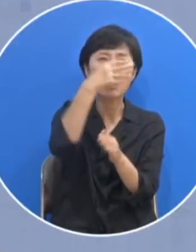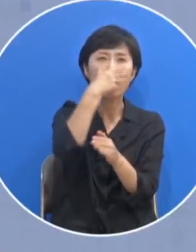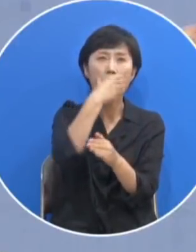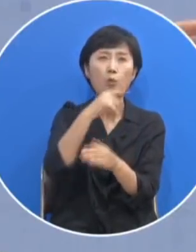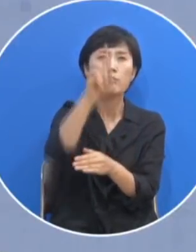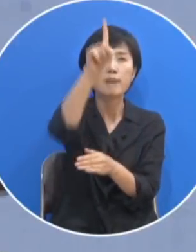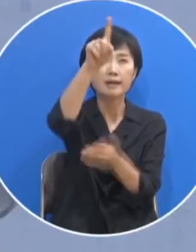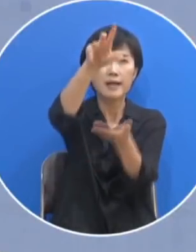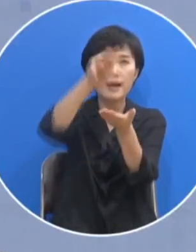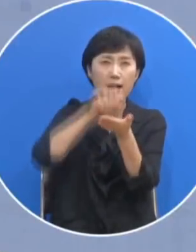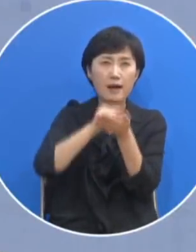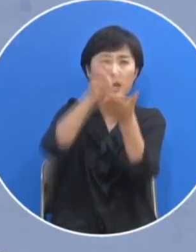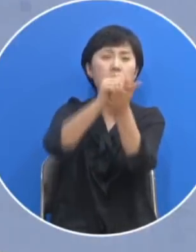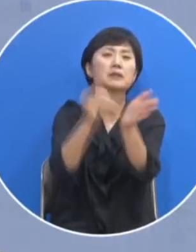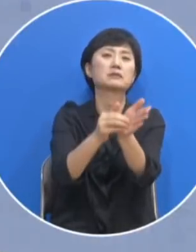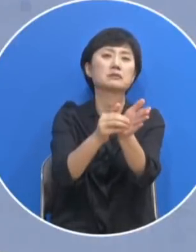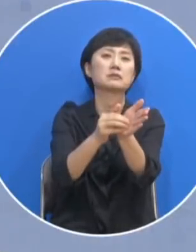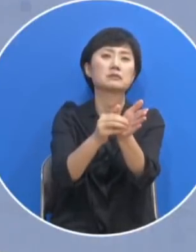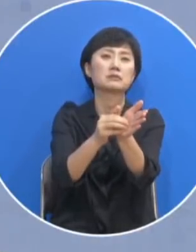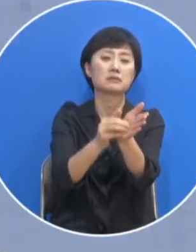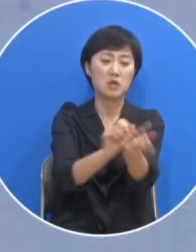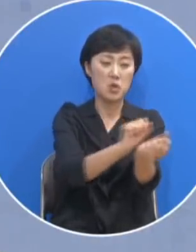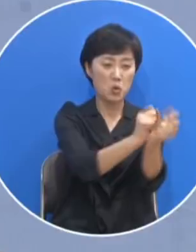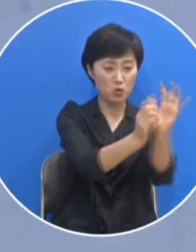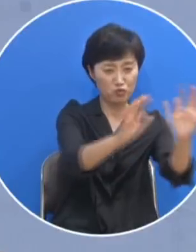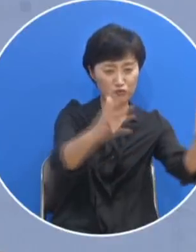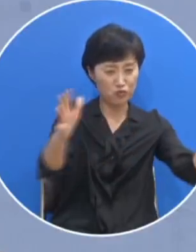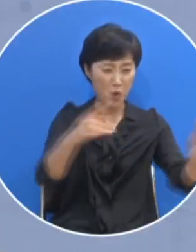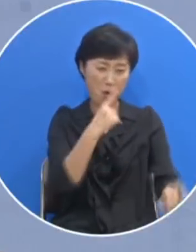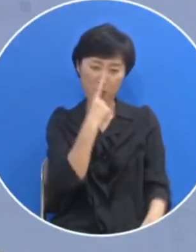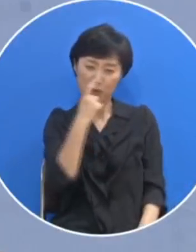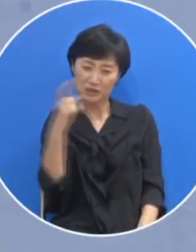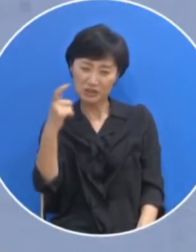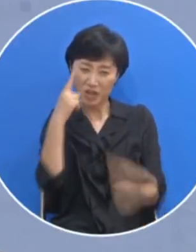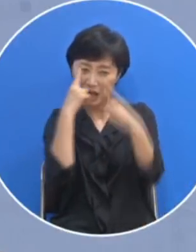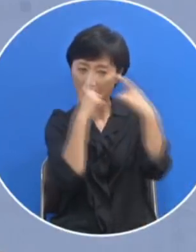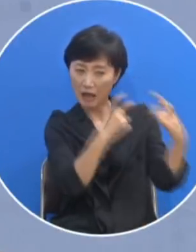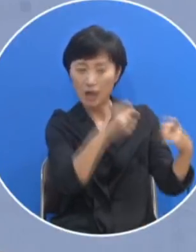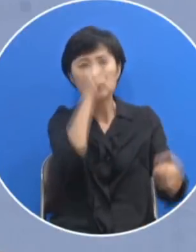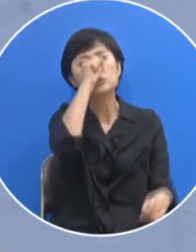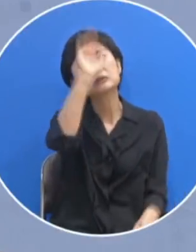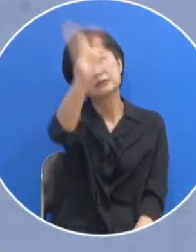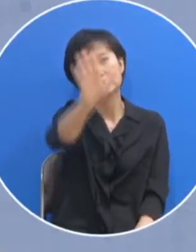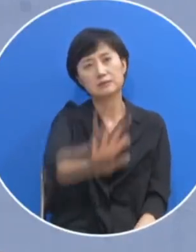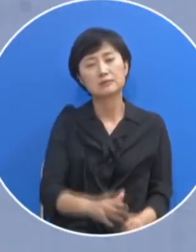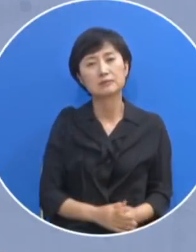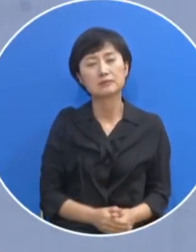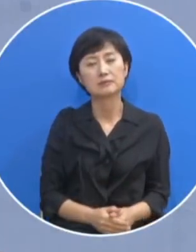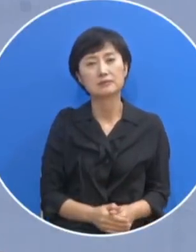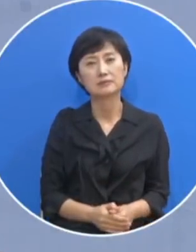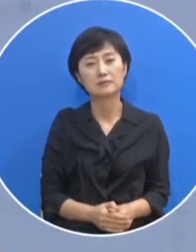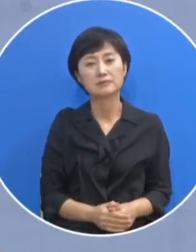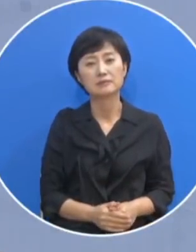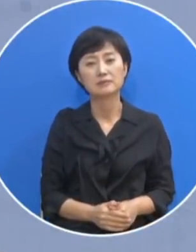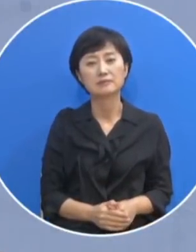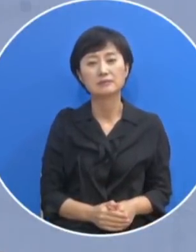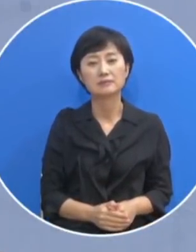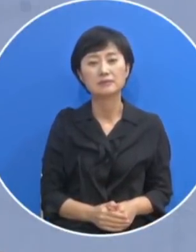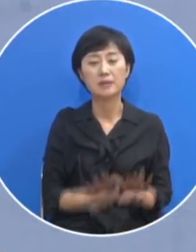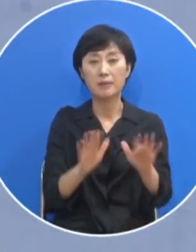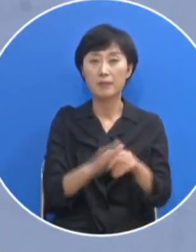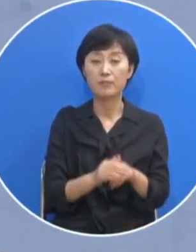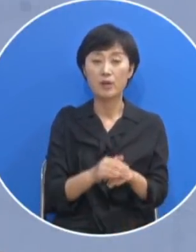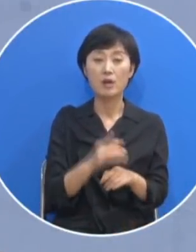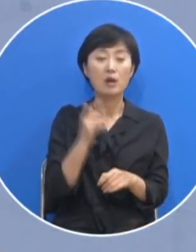그게 막 괴로워 뇨 4 sap 하프 하와이 제테크 is out of expert 그럼 목사들